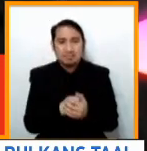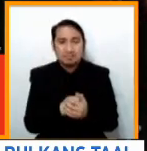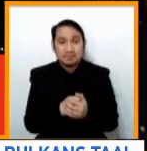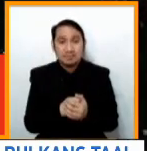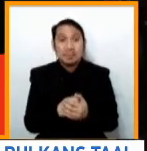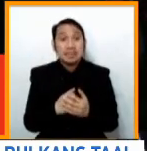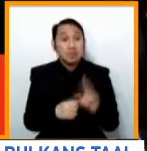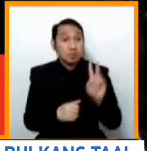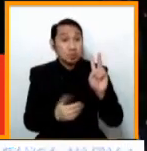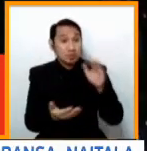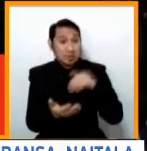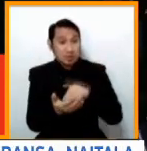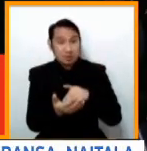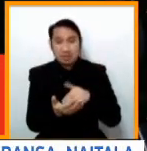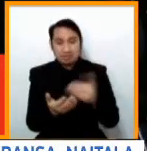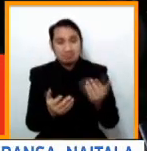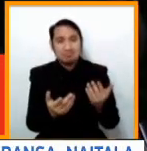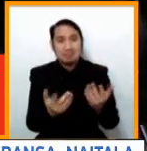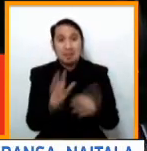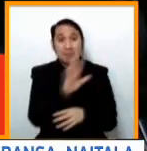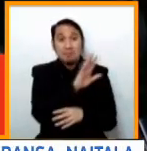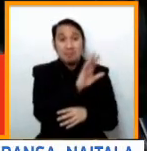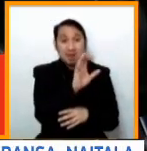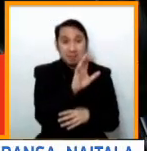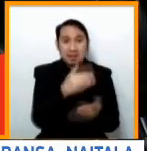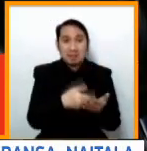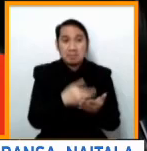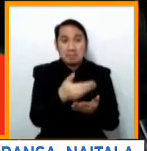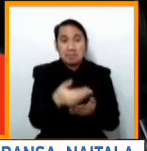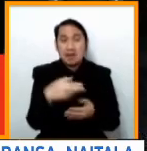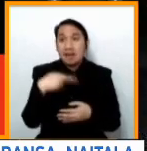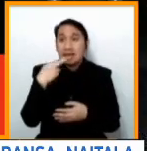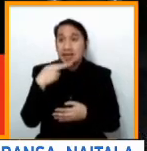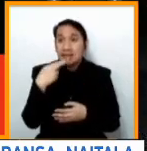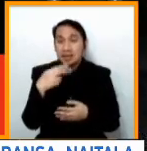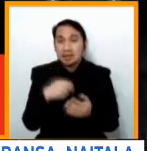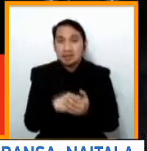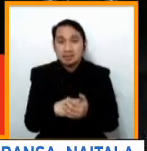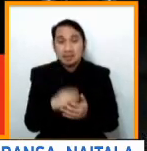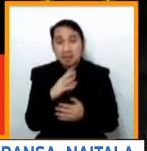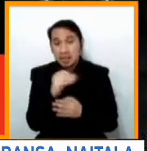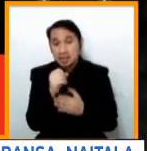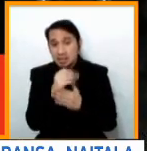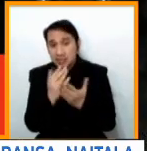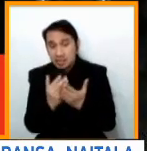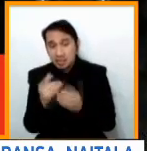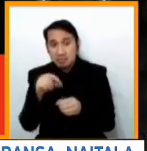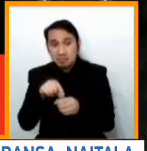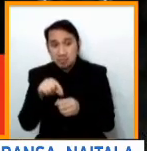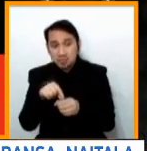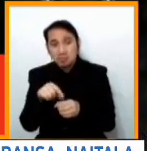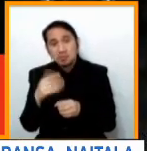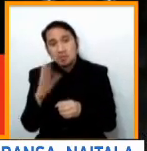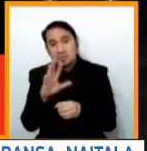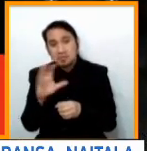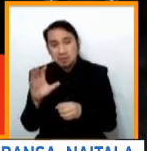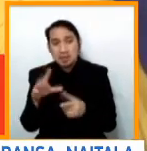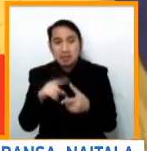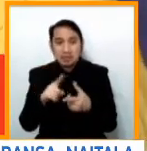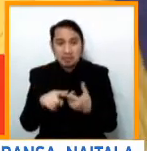2,000 pisong nakuha niya, 500 ang pinambili ng bigas. 1,000 sa groceries, ang natitirang 500 pinangbayad sa